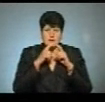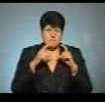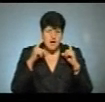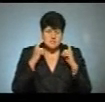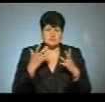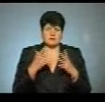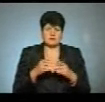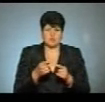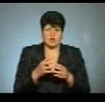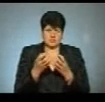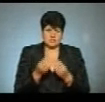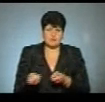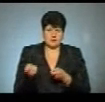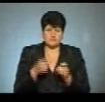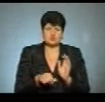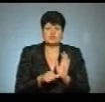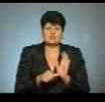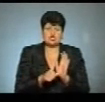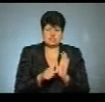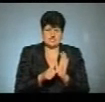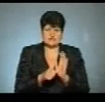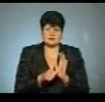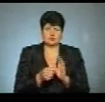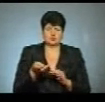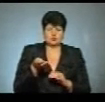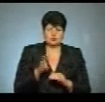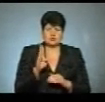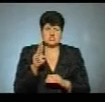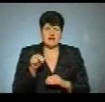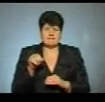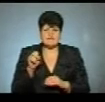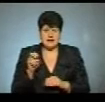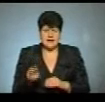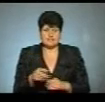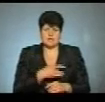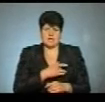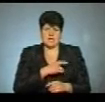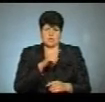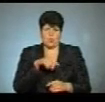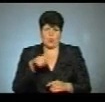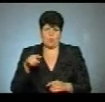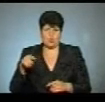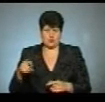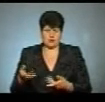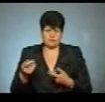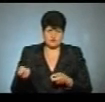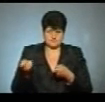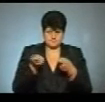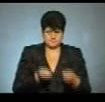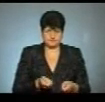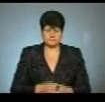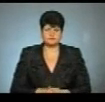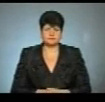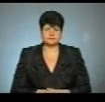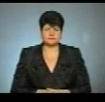у відділення надійдуть ще 6 апаратів штучної вентиляції легень та 6 кардіомоніторів, придбаних за кошти з обласного бюджету, повідомив Віктор